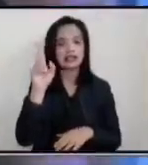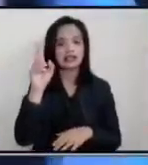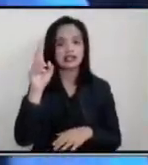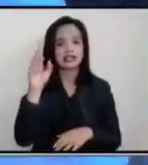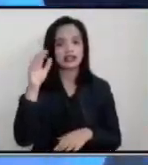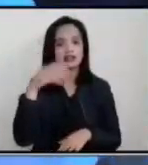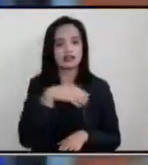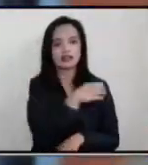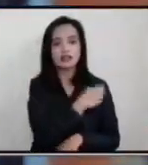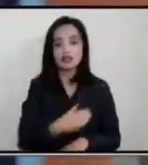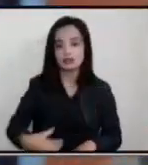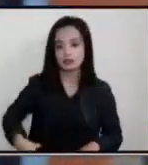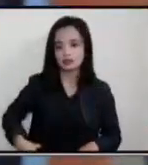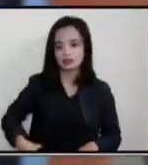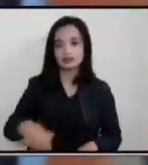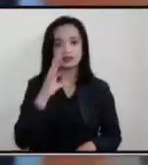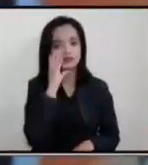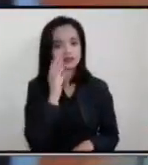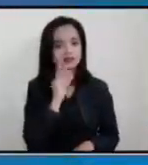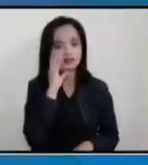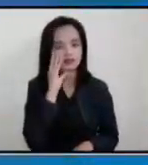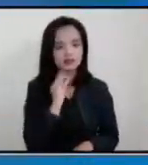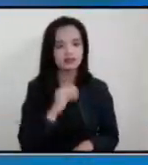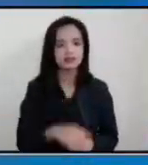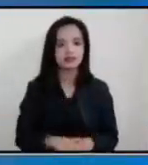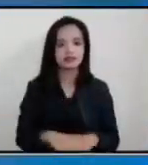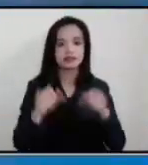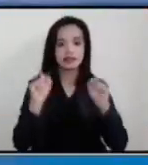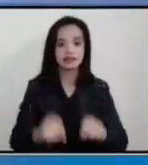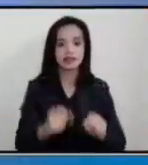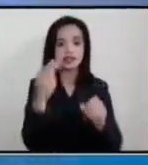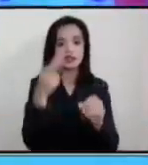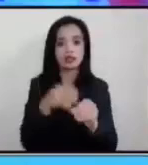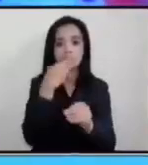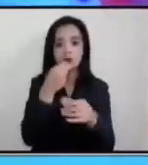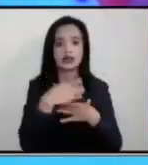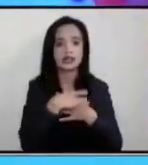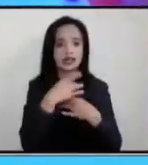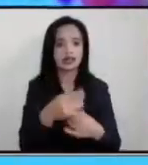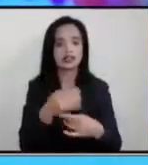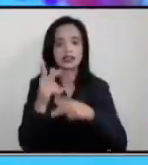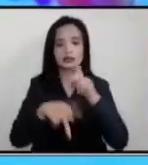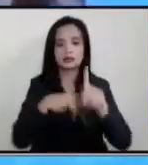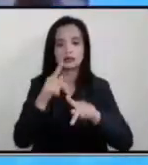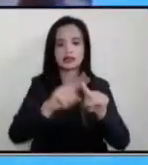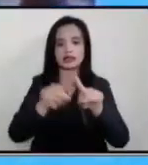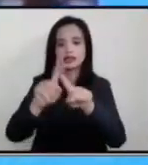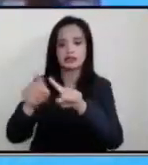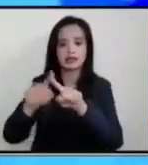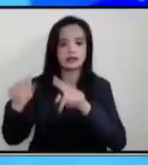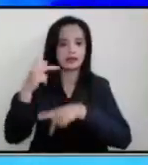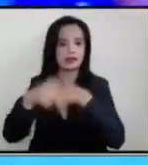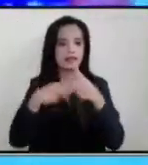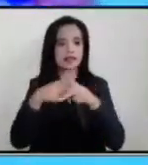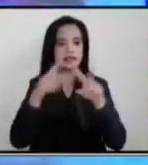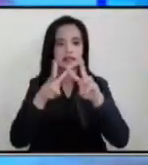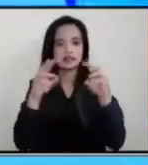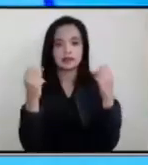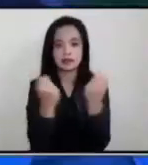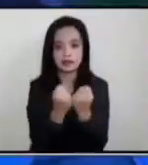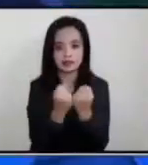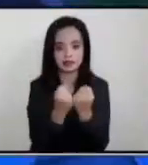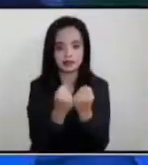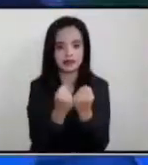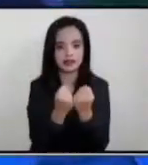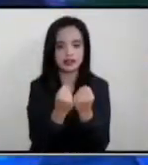sa mga sining, maaaring lumahok ang mga interesadong individual sa iba't ibang uri ng workshops na nakalatag sa art celebration na